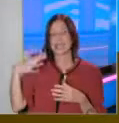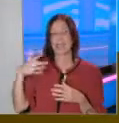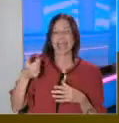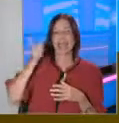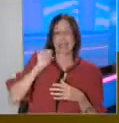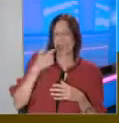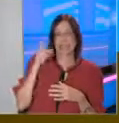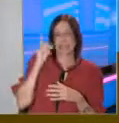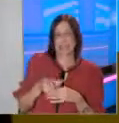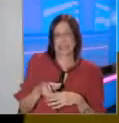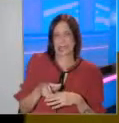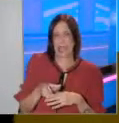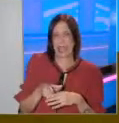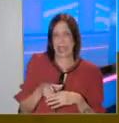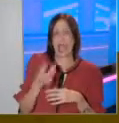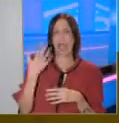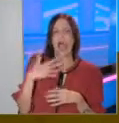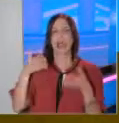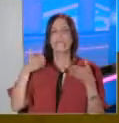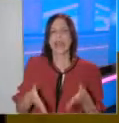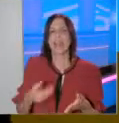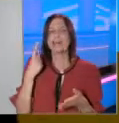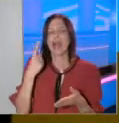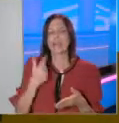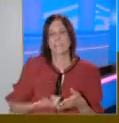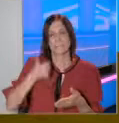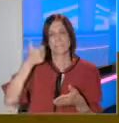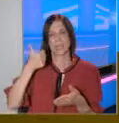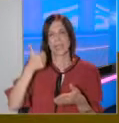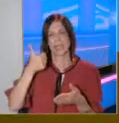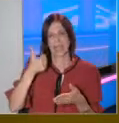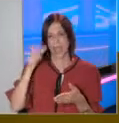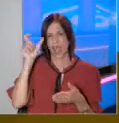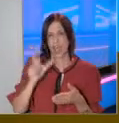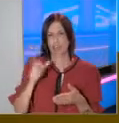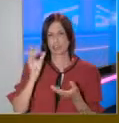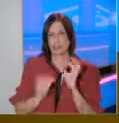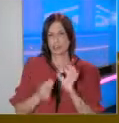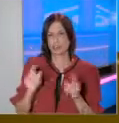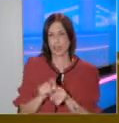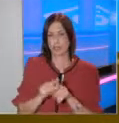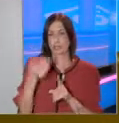אתמול לא הייתה צריכה לעבור לוויה של אחד מבחירי הדיינים אצלה, כפי שהיא עברה.